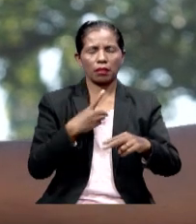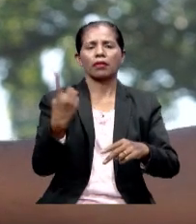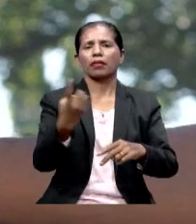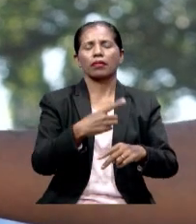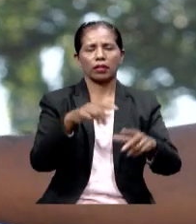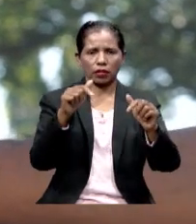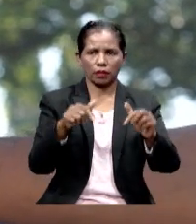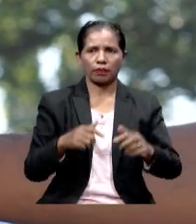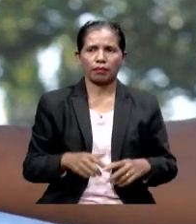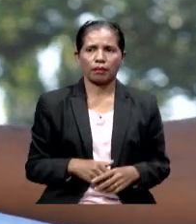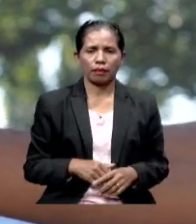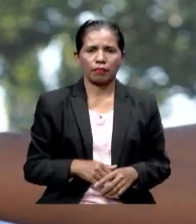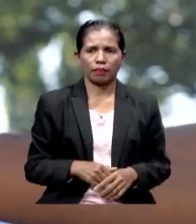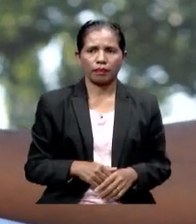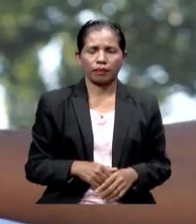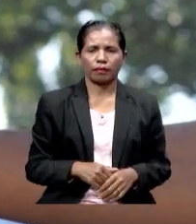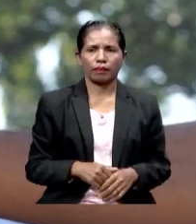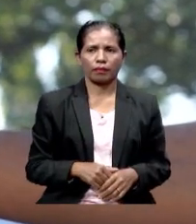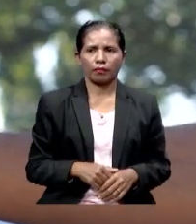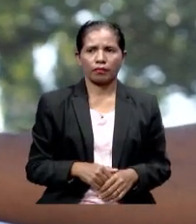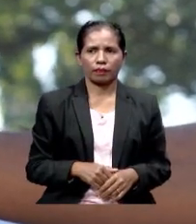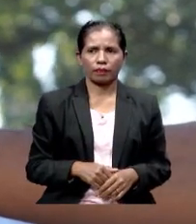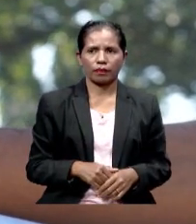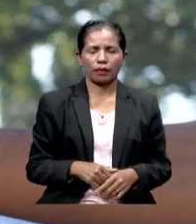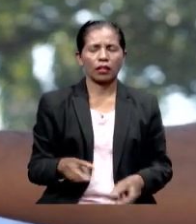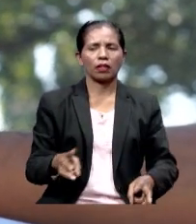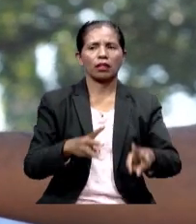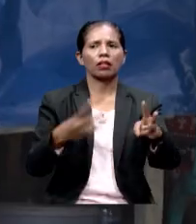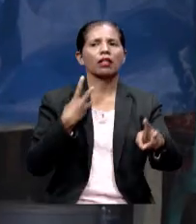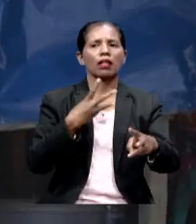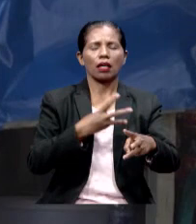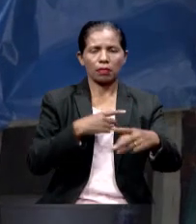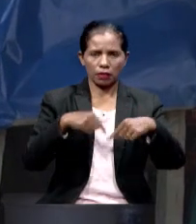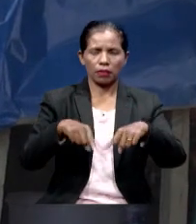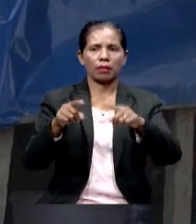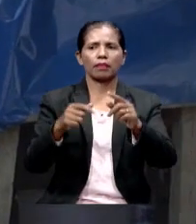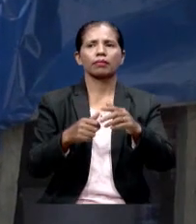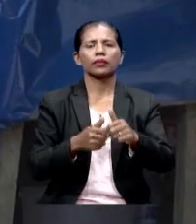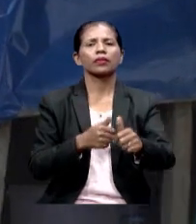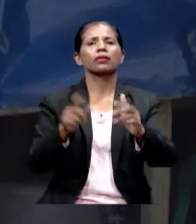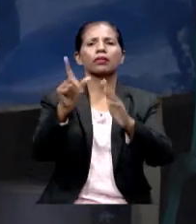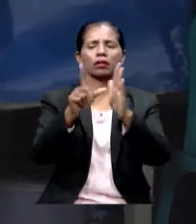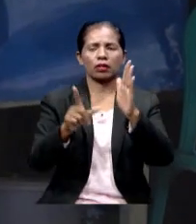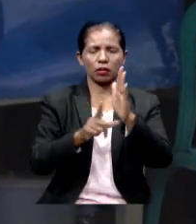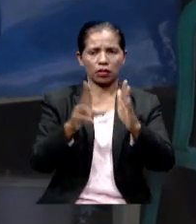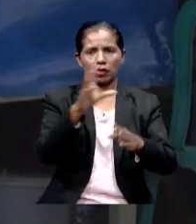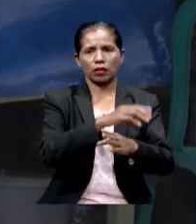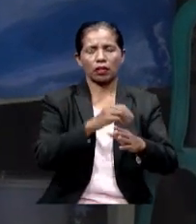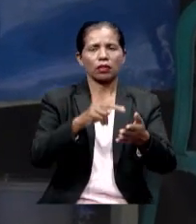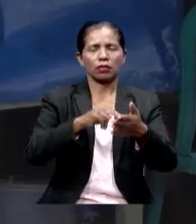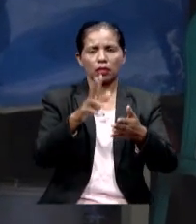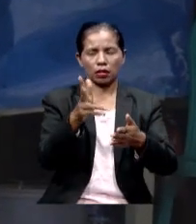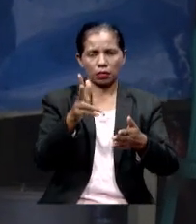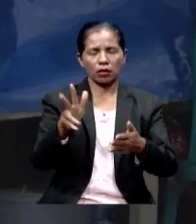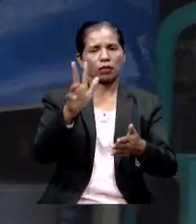sendiri. Bila kondisi star kondo gusur saya masih boleh ambil bah. Tuir dekretu lei no ordem publiko numero